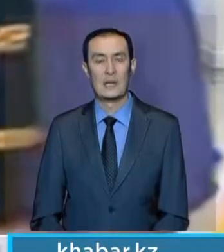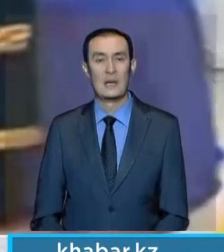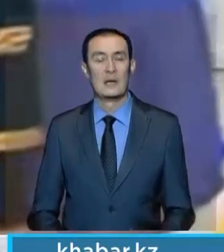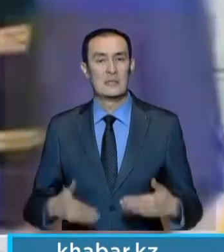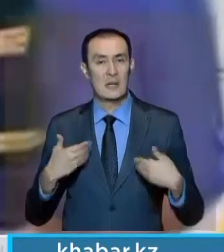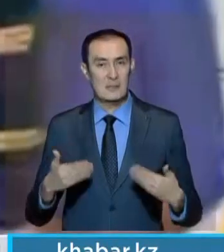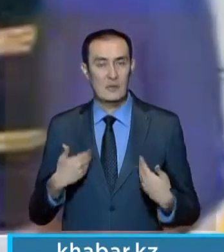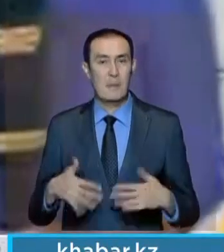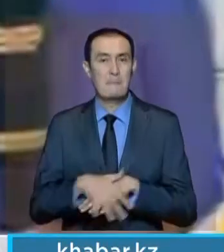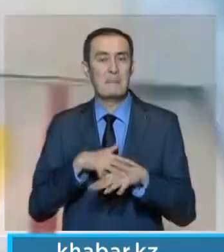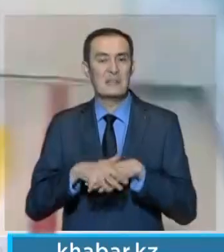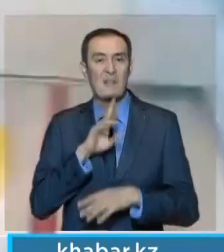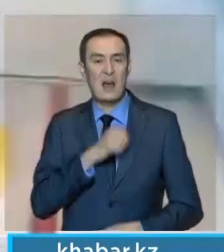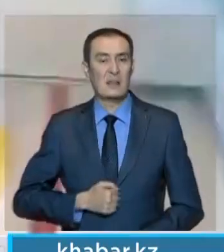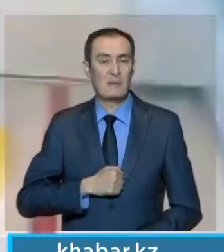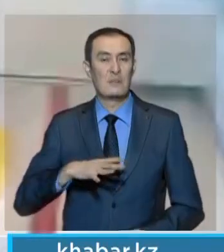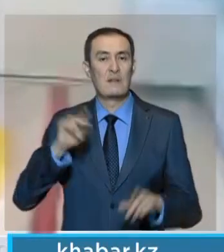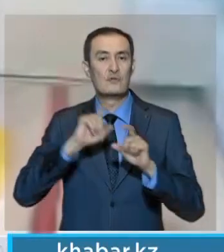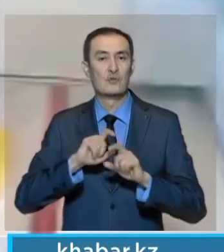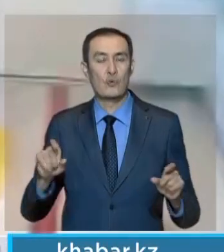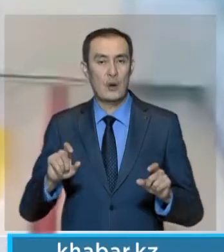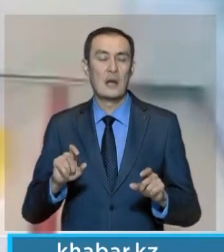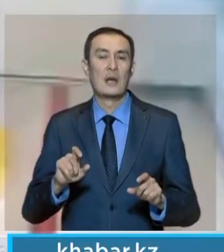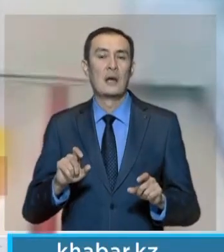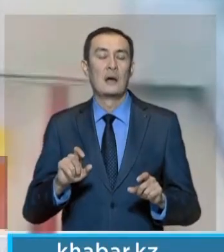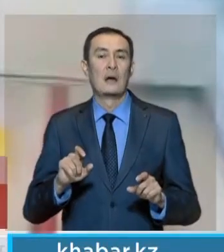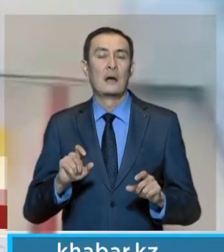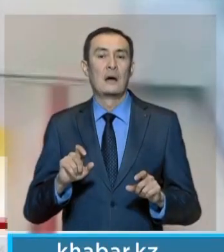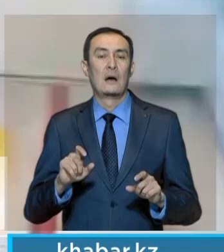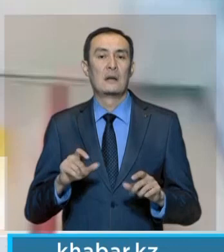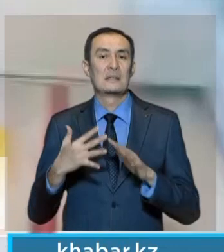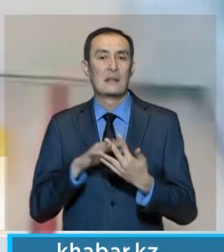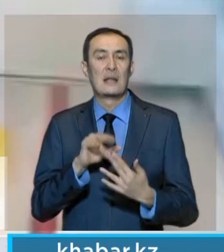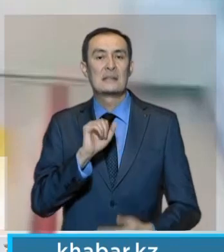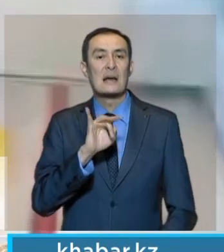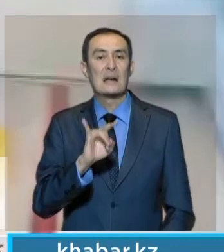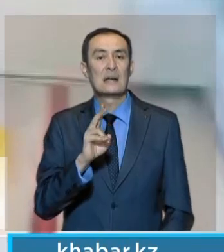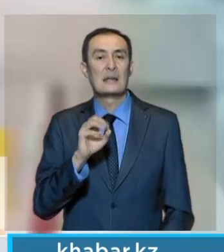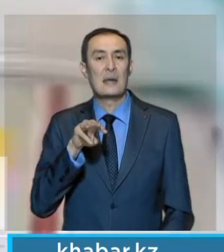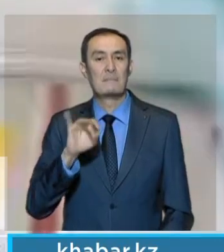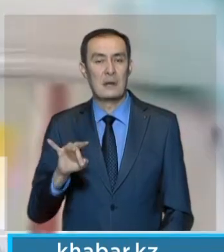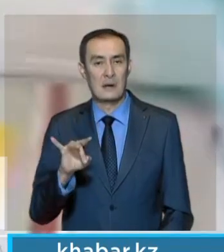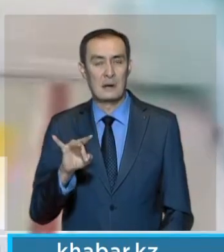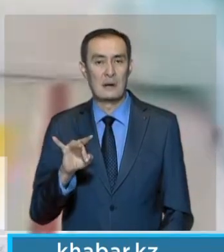Здравствуйте, Надежда. Массовое отравление произошло в школе-гимназии Кирикбаева, села Саркемер.